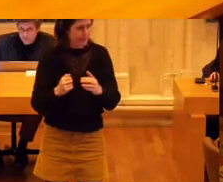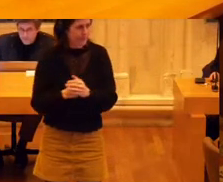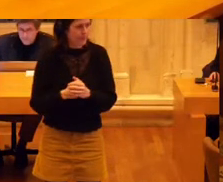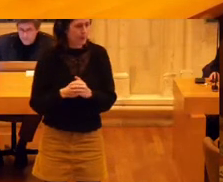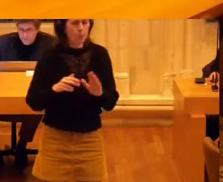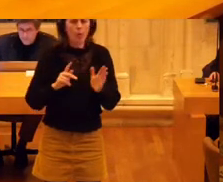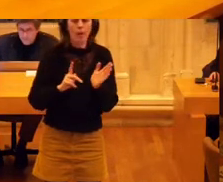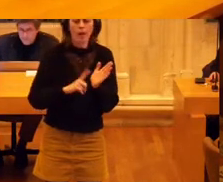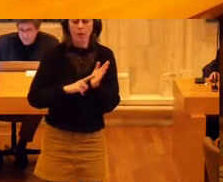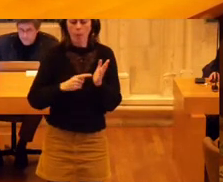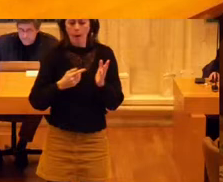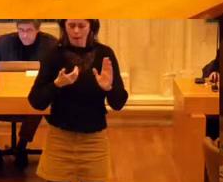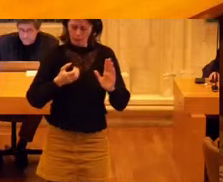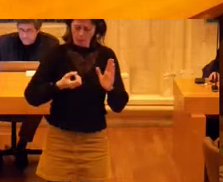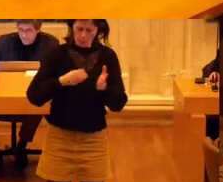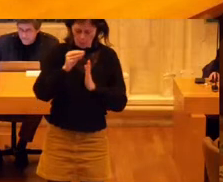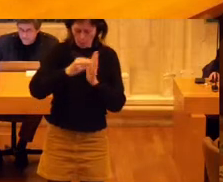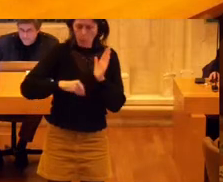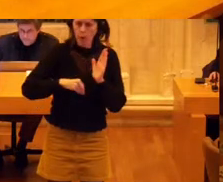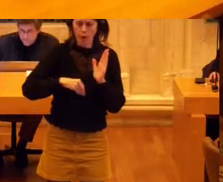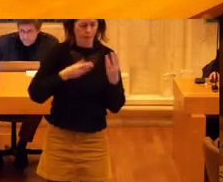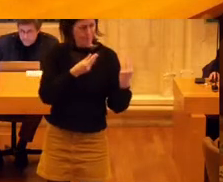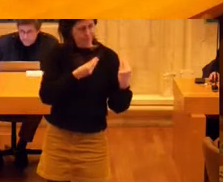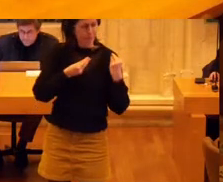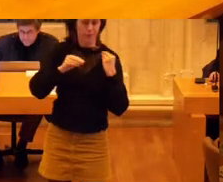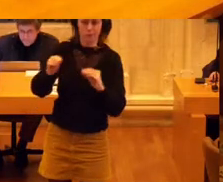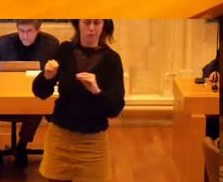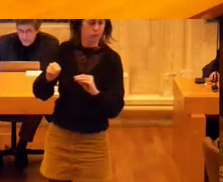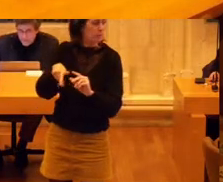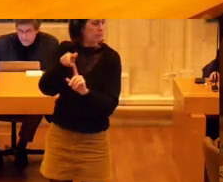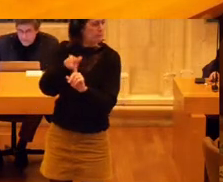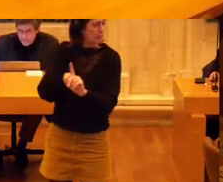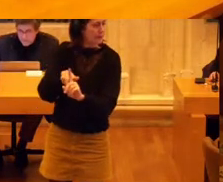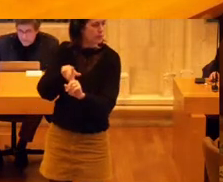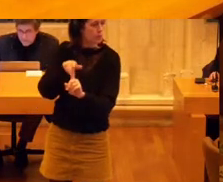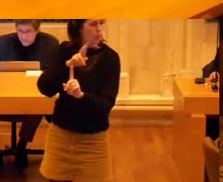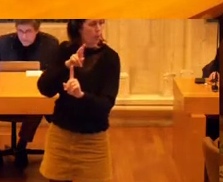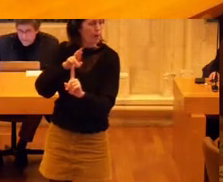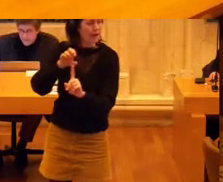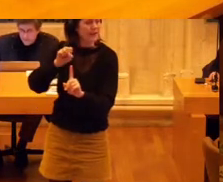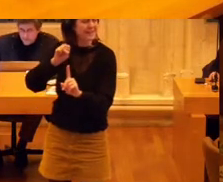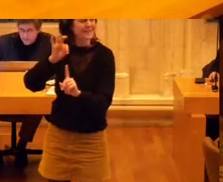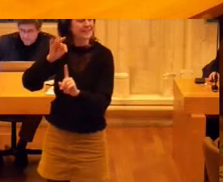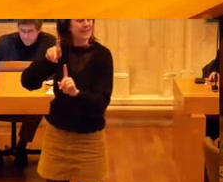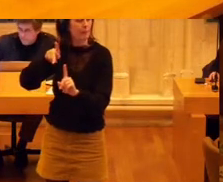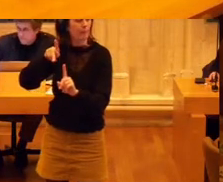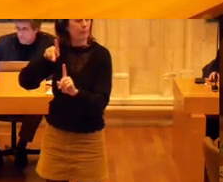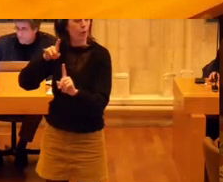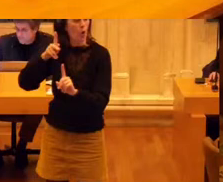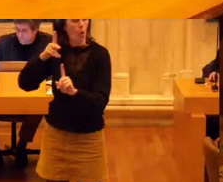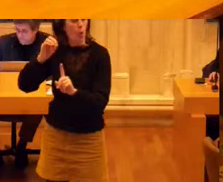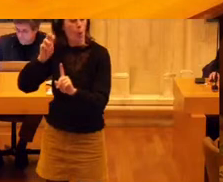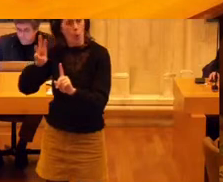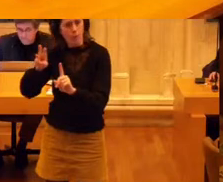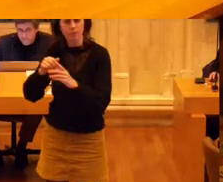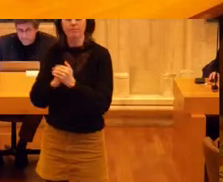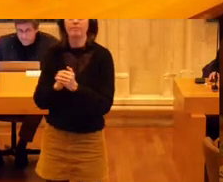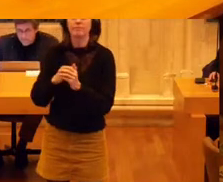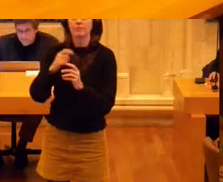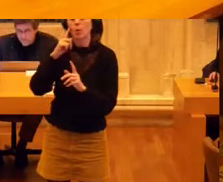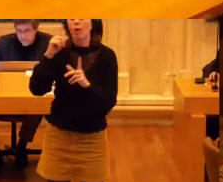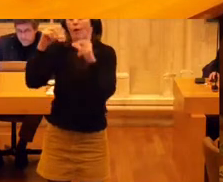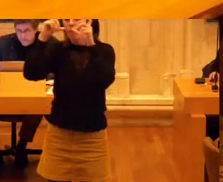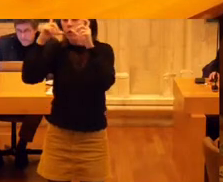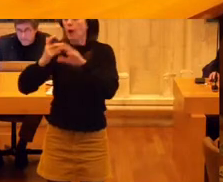sur l'œuvre de Romain Stepkov, enfin son travail photographique, enfin, reprenant les photographies